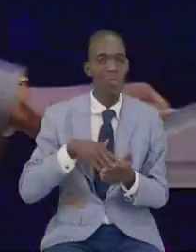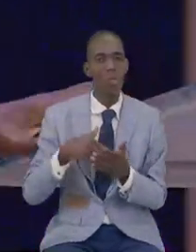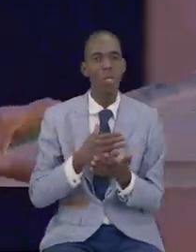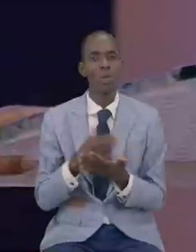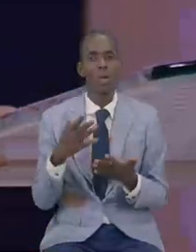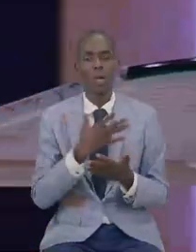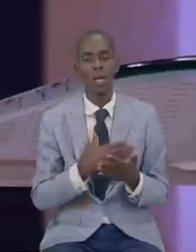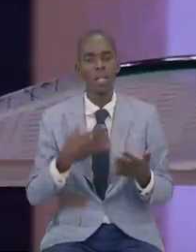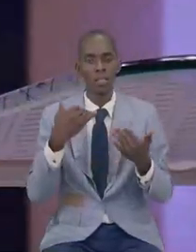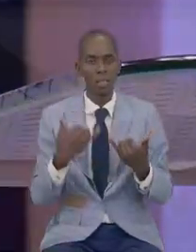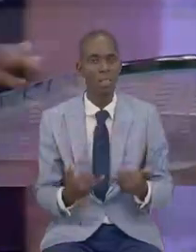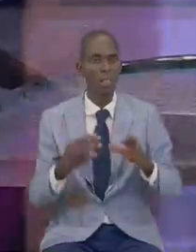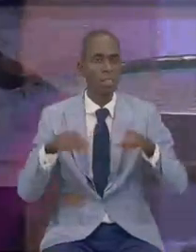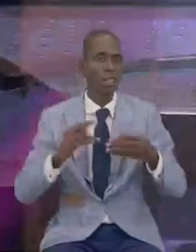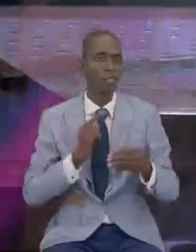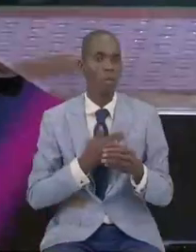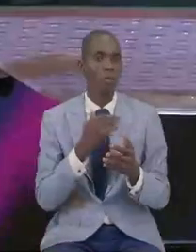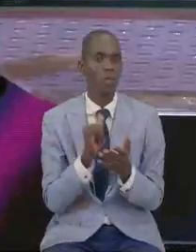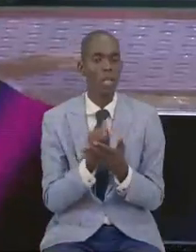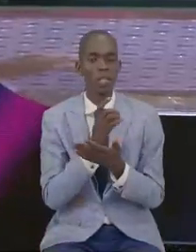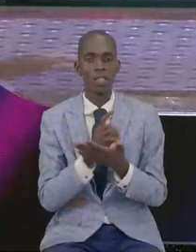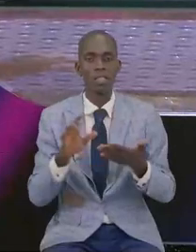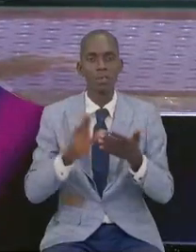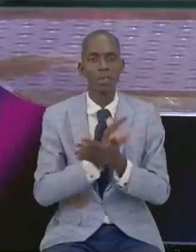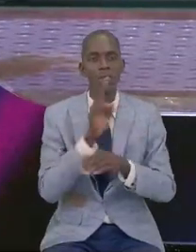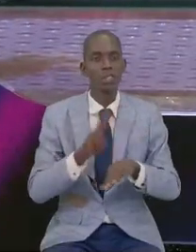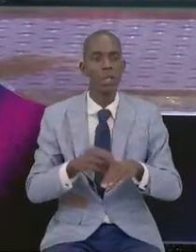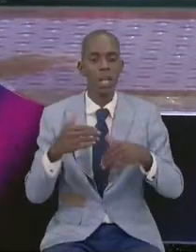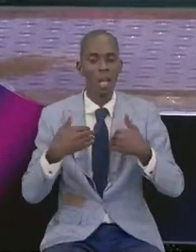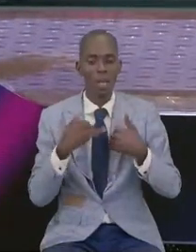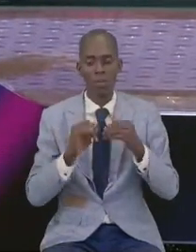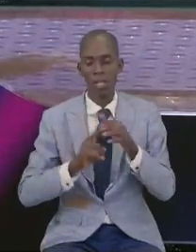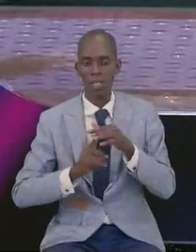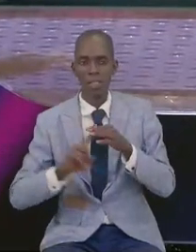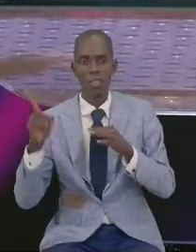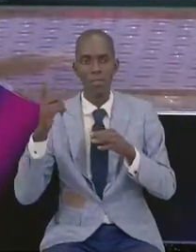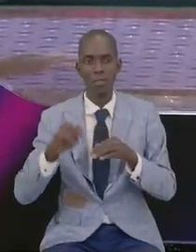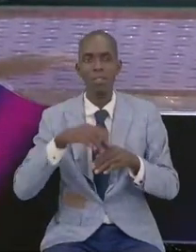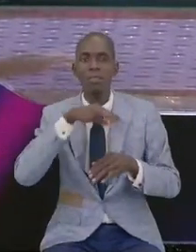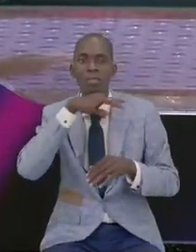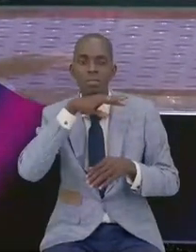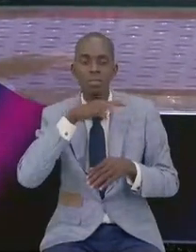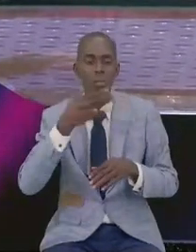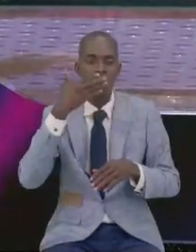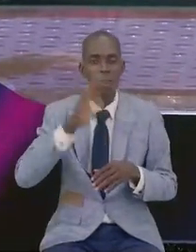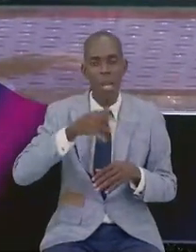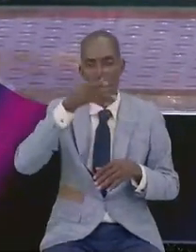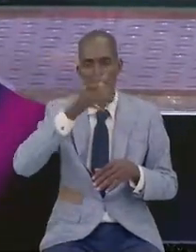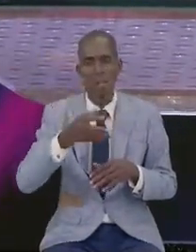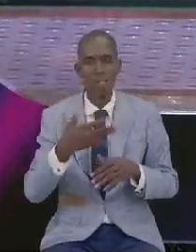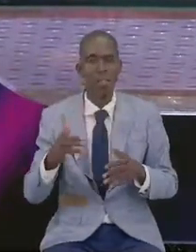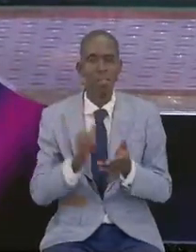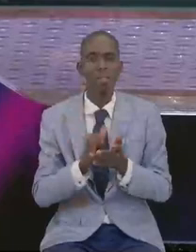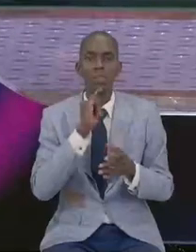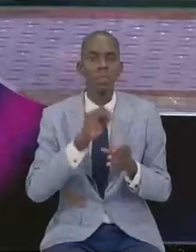nous donne maintenant la nature divine en fuyant la corruption qui existe dans le monde par la